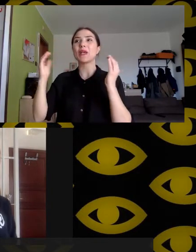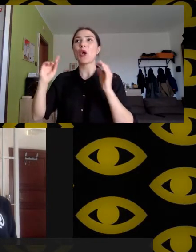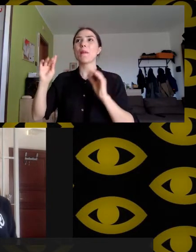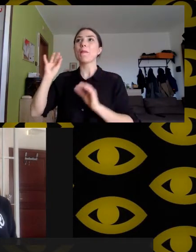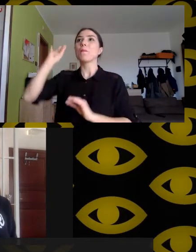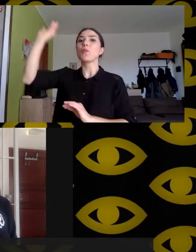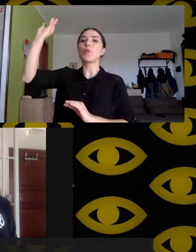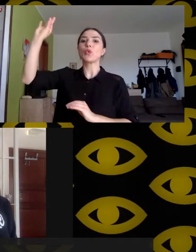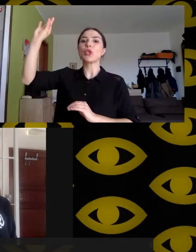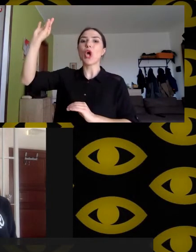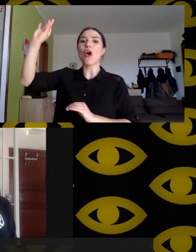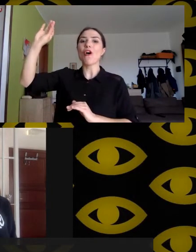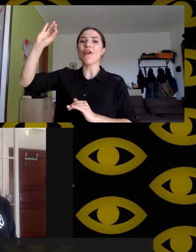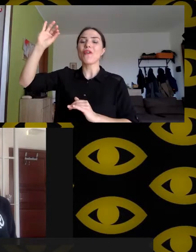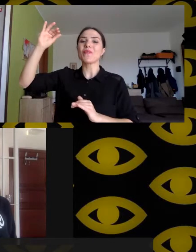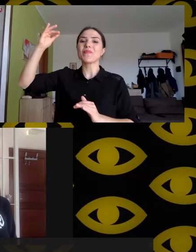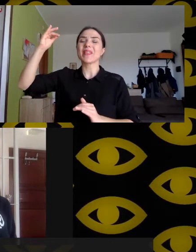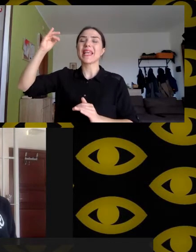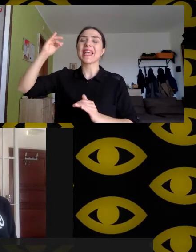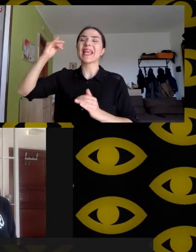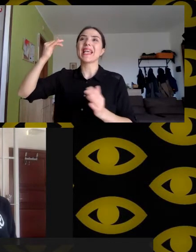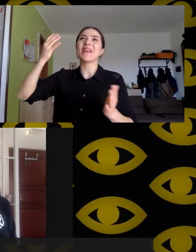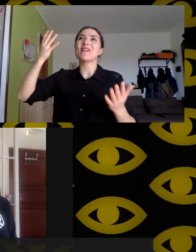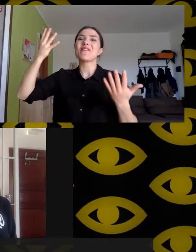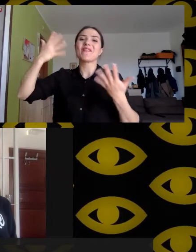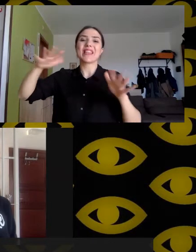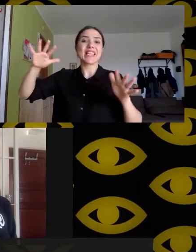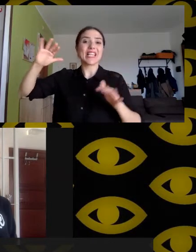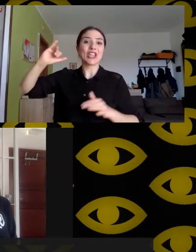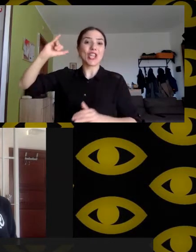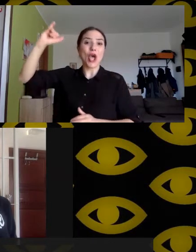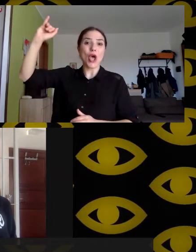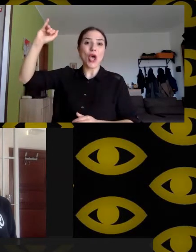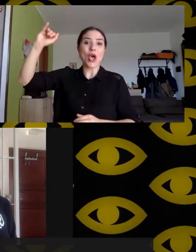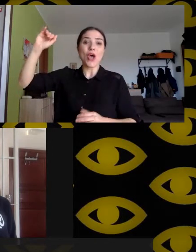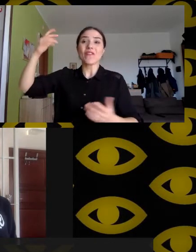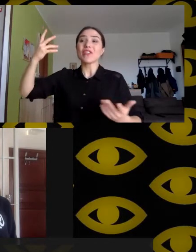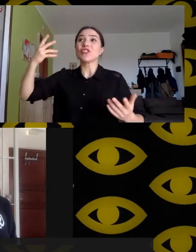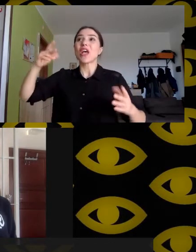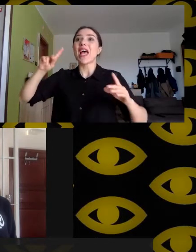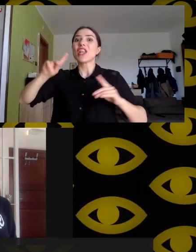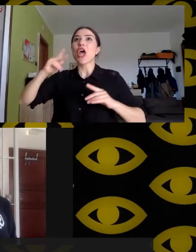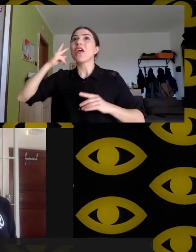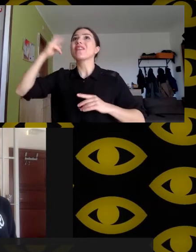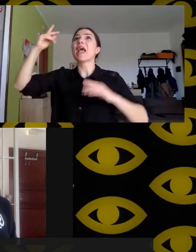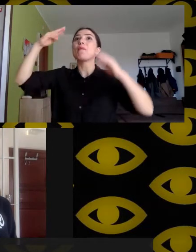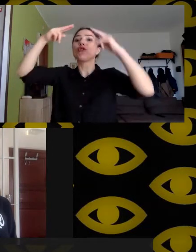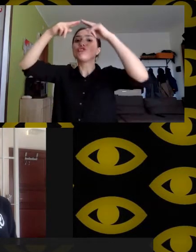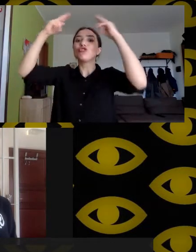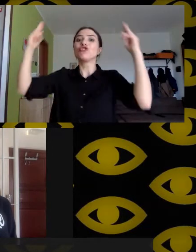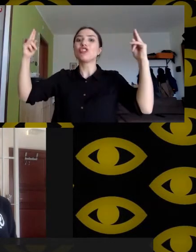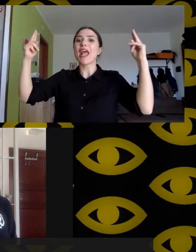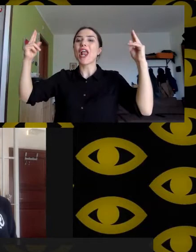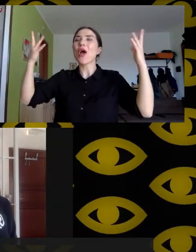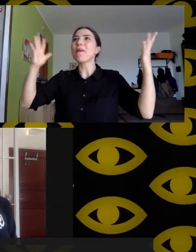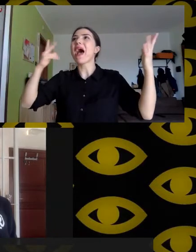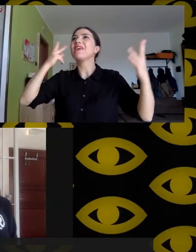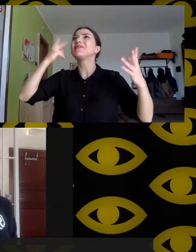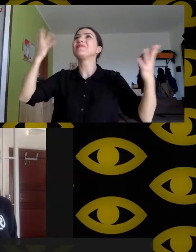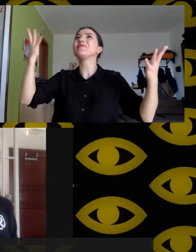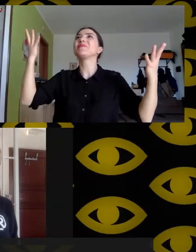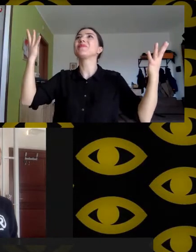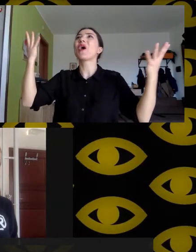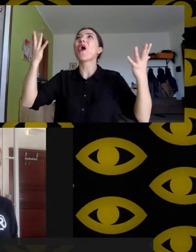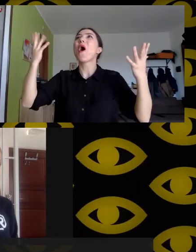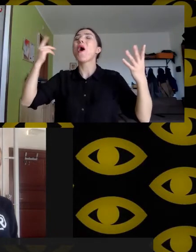non lo vediamo, al di là della luna, per chi ancora la vede, non riusciamo a dare una dimensione al cielo e quindi forse questo infinito magari